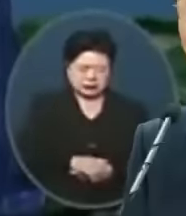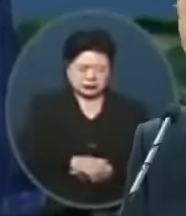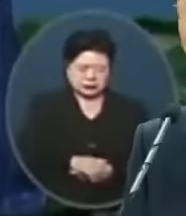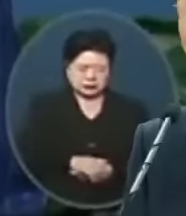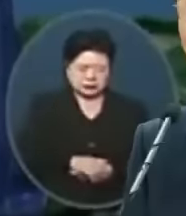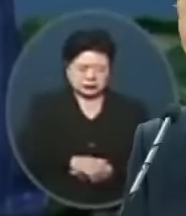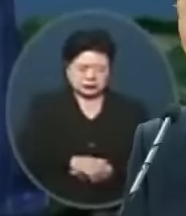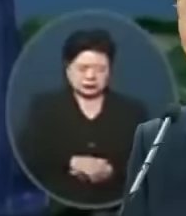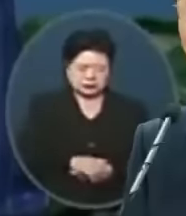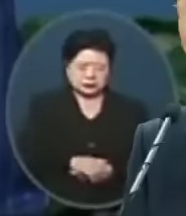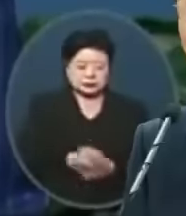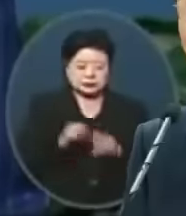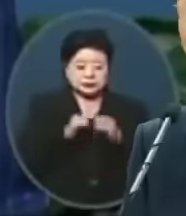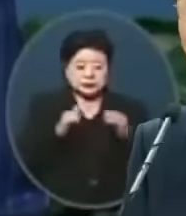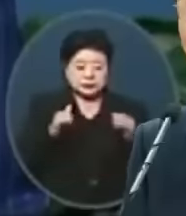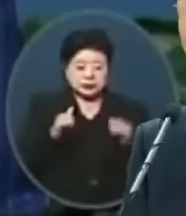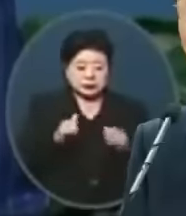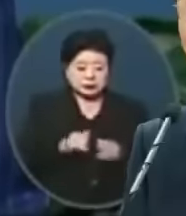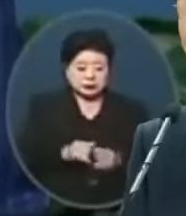사랑이